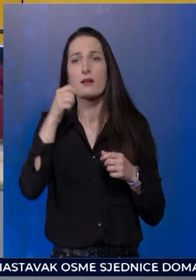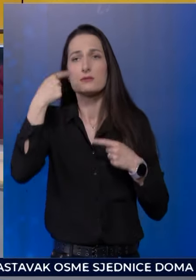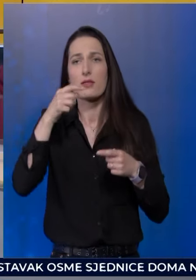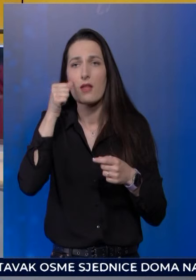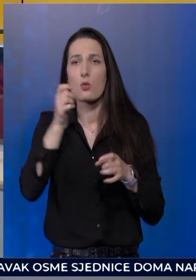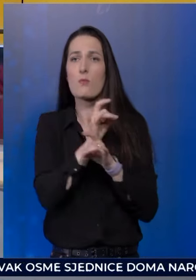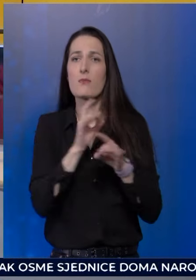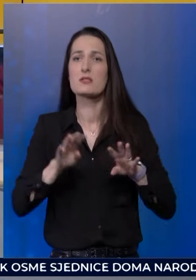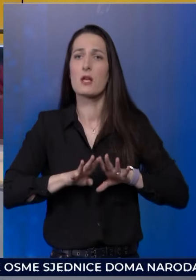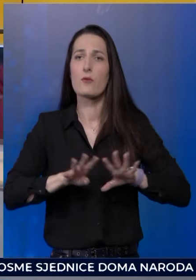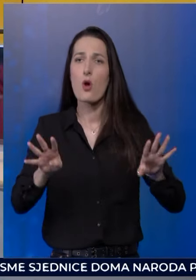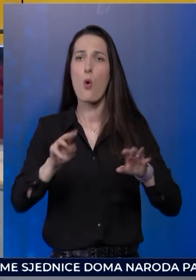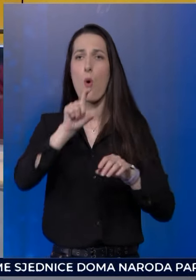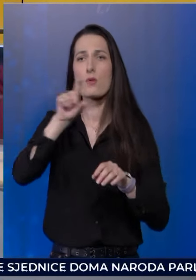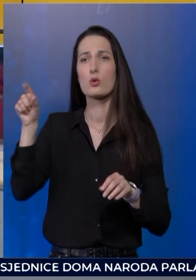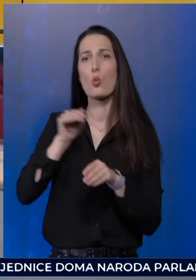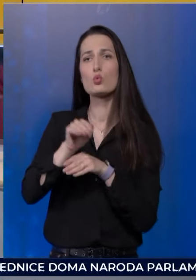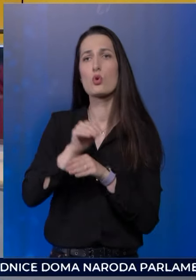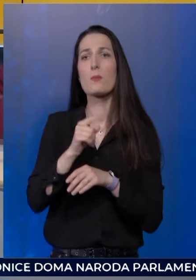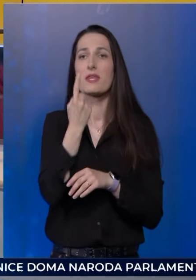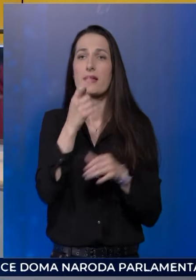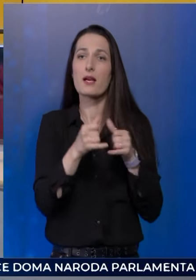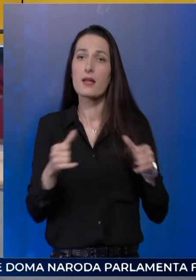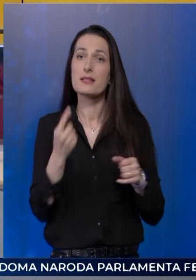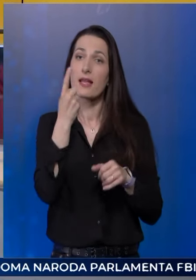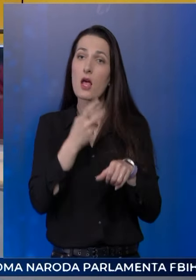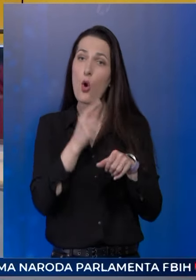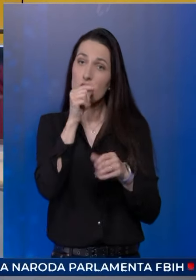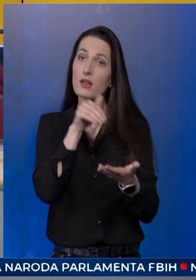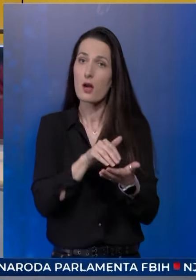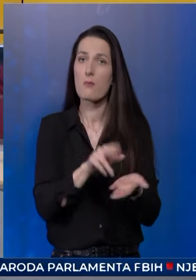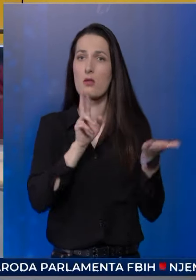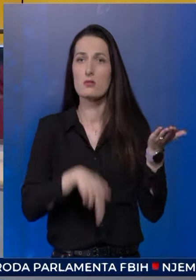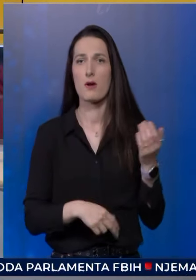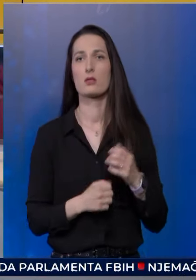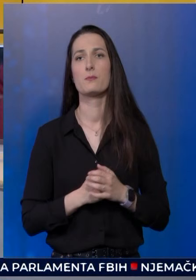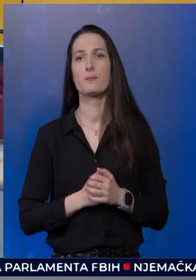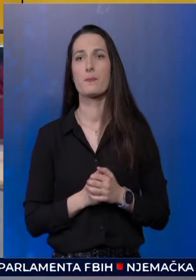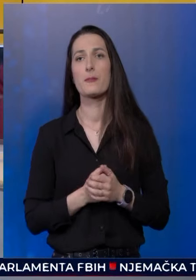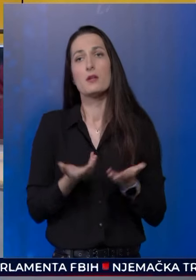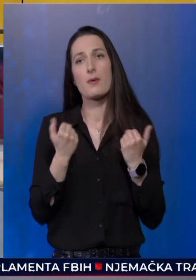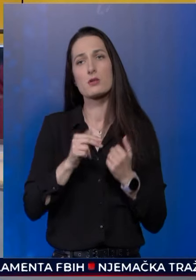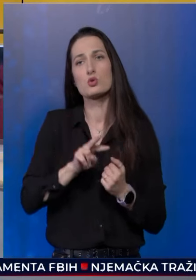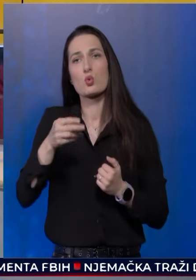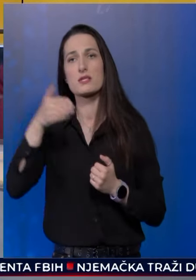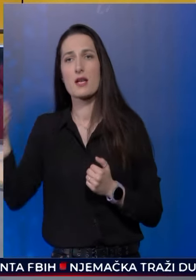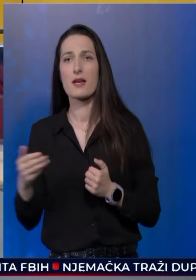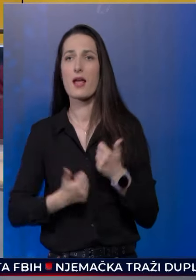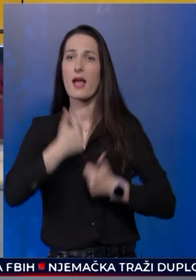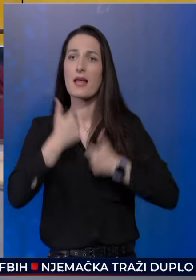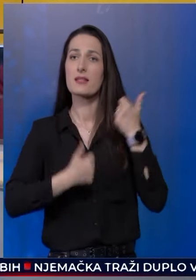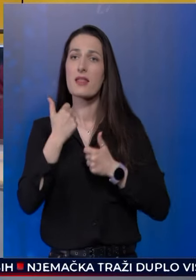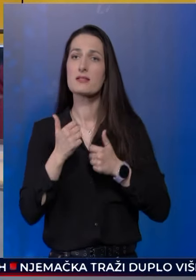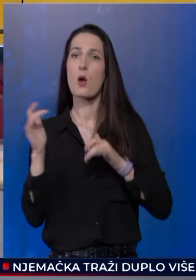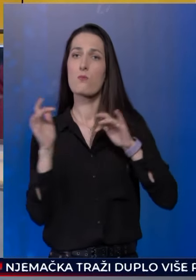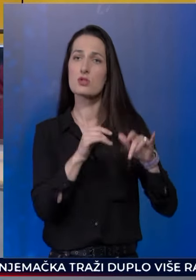bez infrastrukturnih objekata i usluga koje bi jedan grad i jedna općina trebali imati. Ipak, s druge strane, kandidata